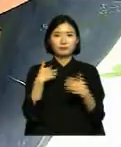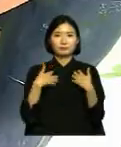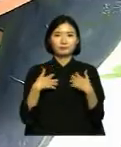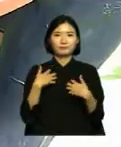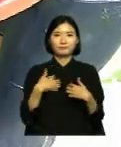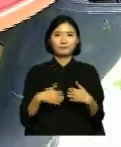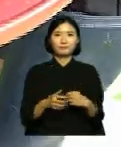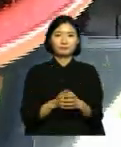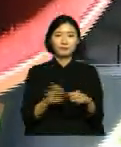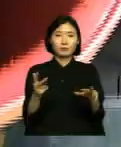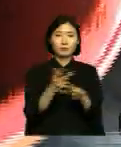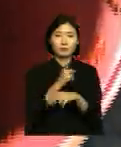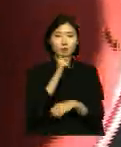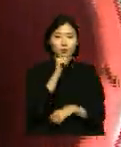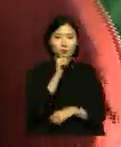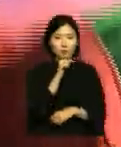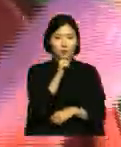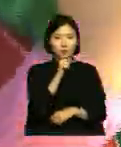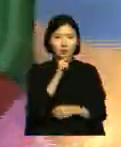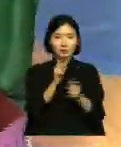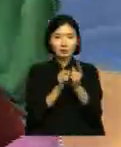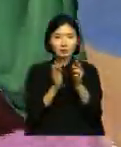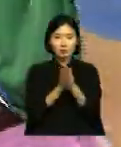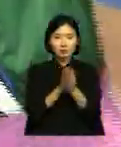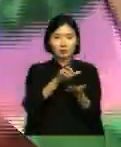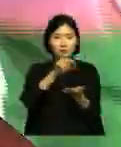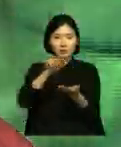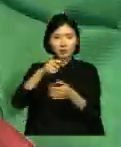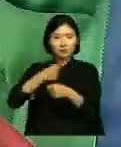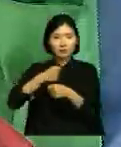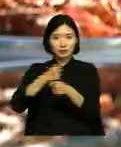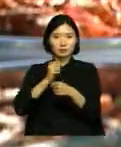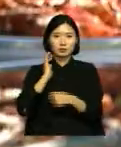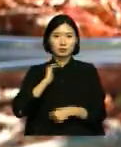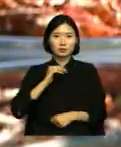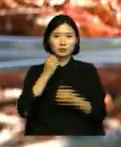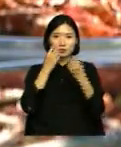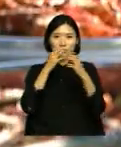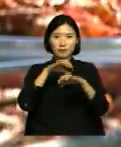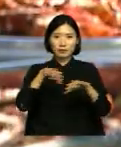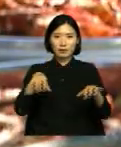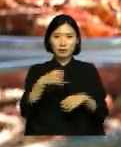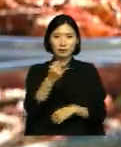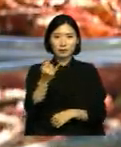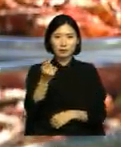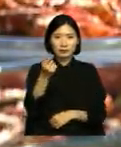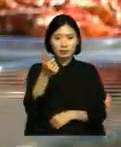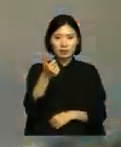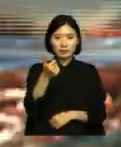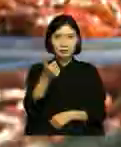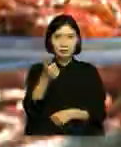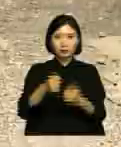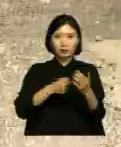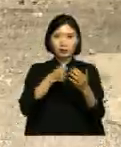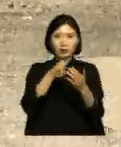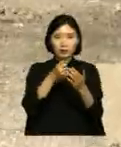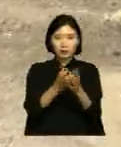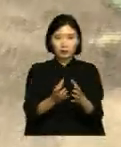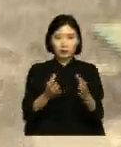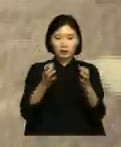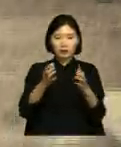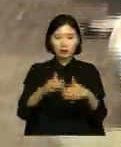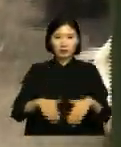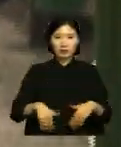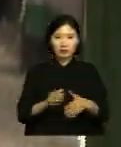즐겁습니다. 매주 월요일마다 손수 반찬을 만들고 있는 의정부시 새마을회. 자그마한 용기에 따뜻한 정과